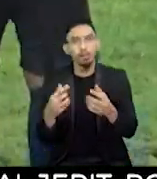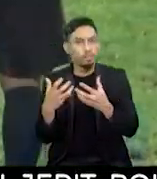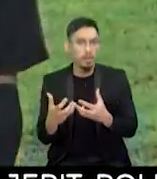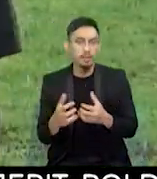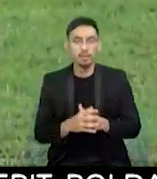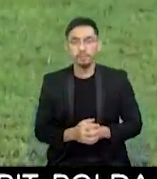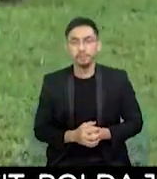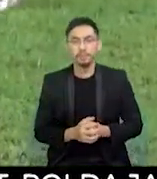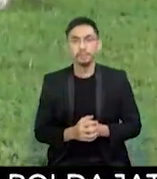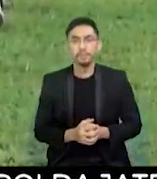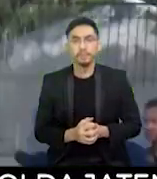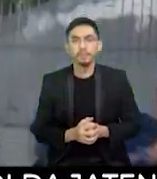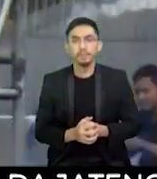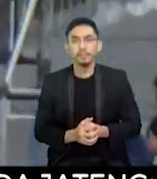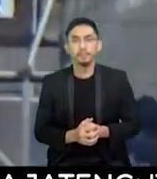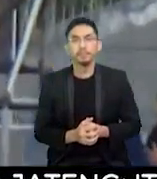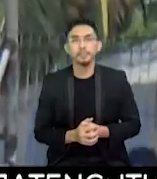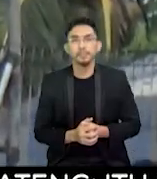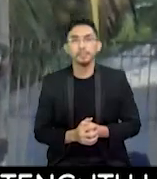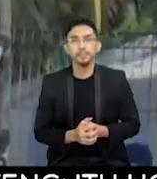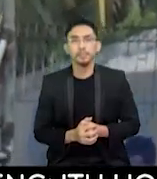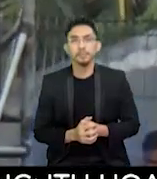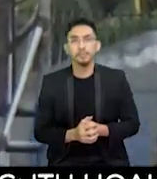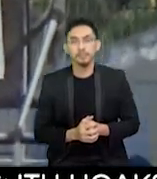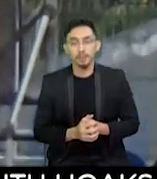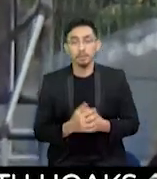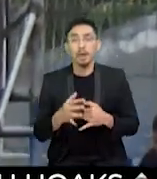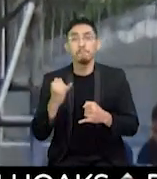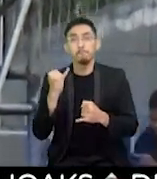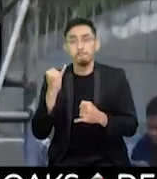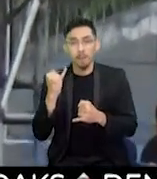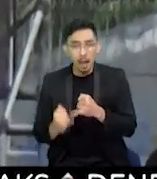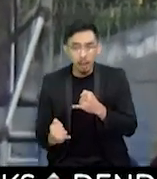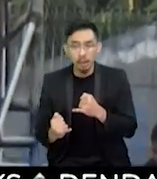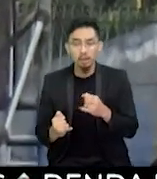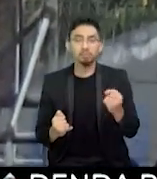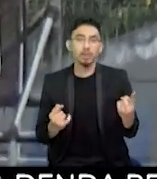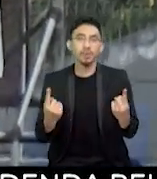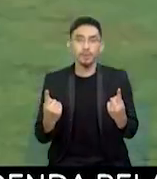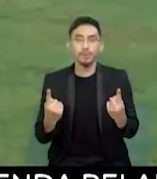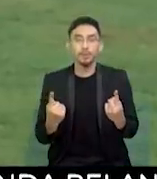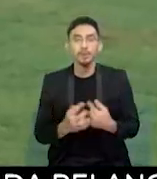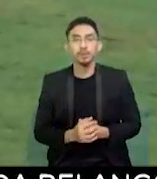menahan serangan tim tuan rumah. Hingga babak kedua berakhir, skor imbang 1-1.